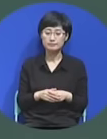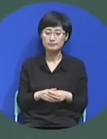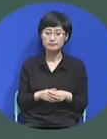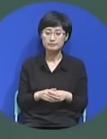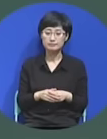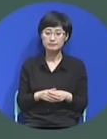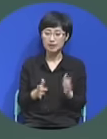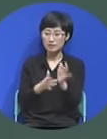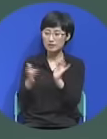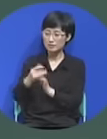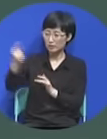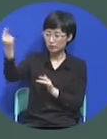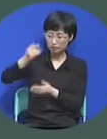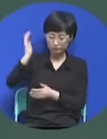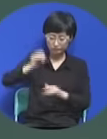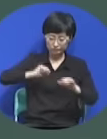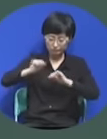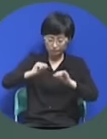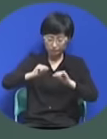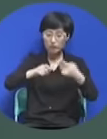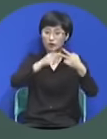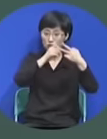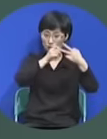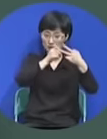천국에 대한 비유를 설명하셨어요.